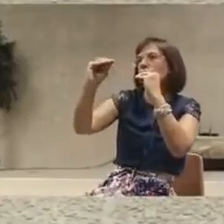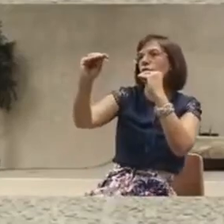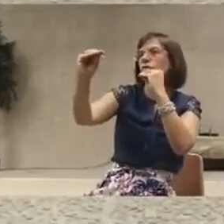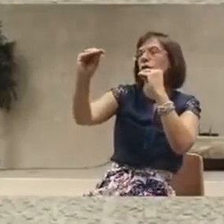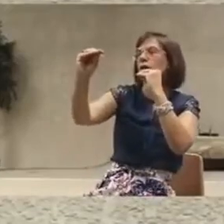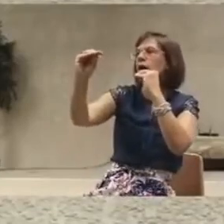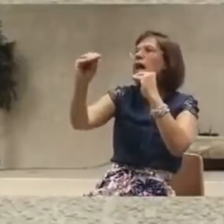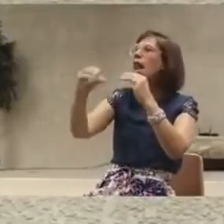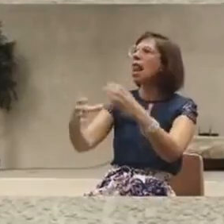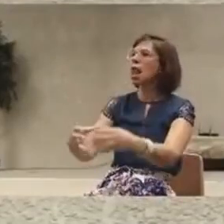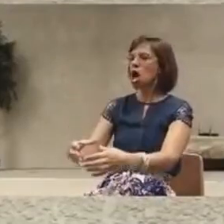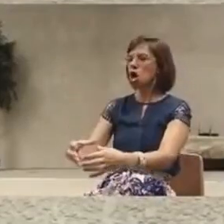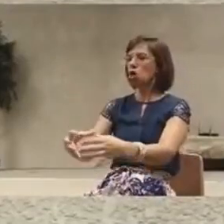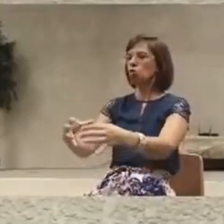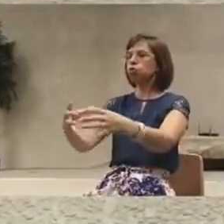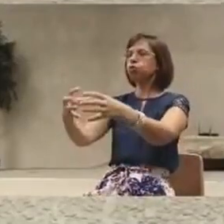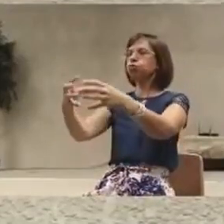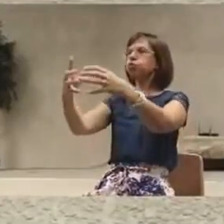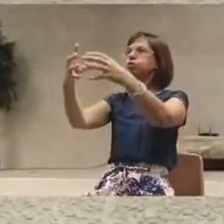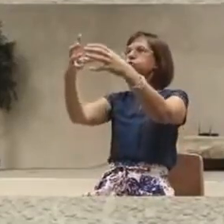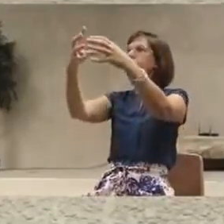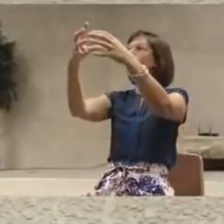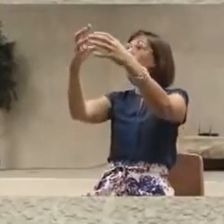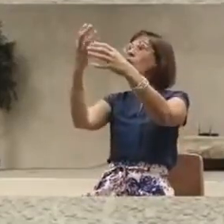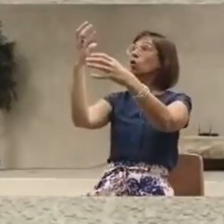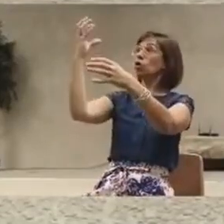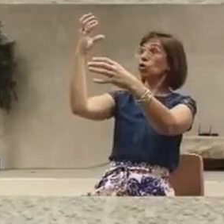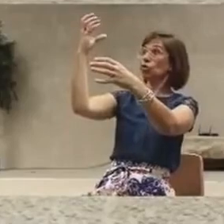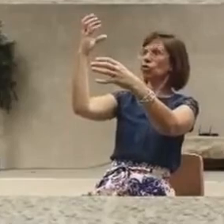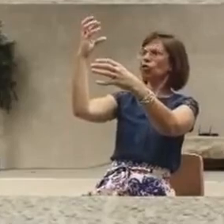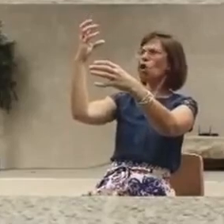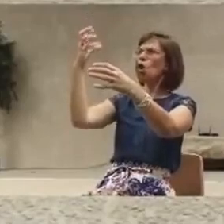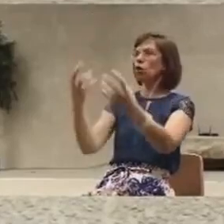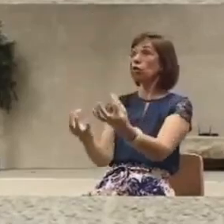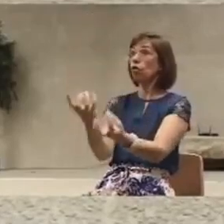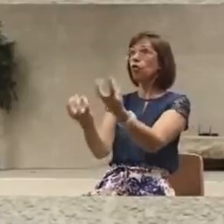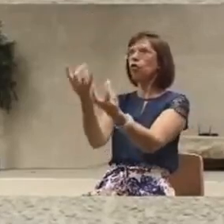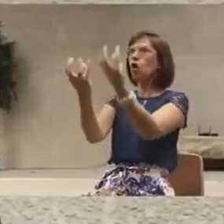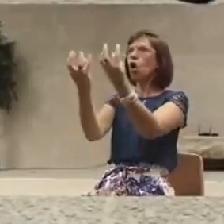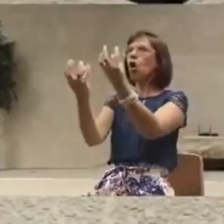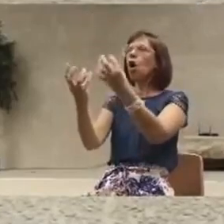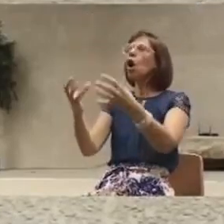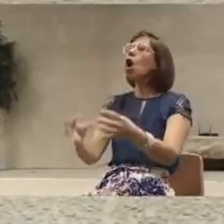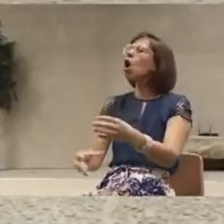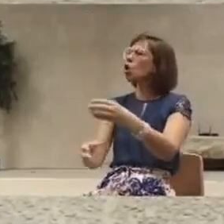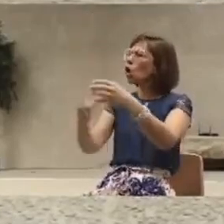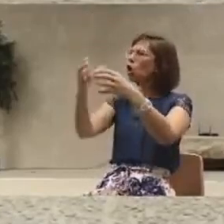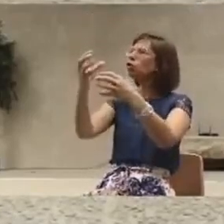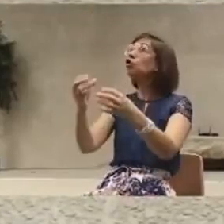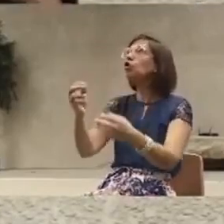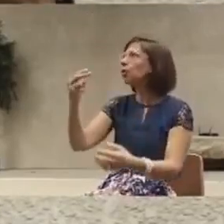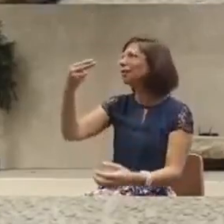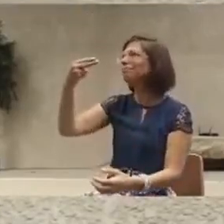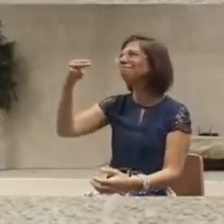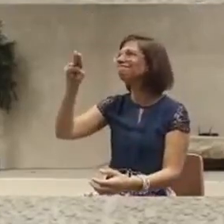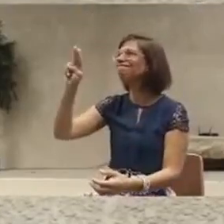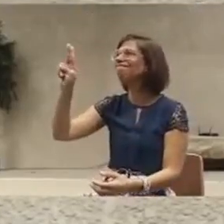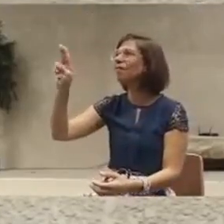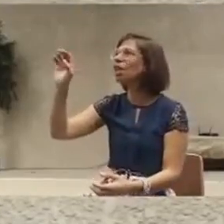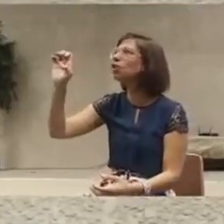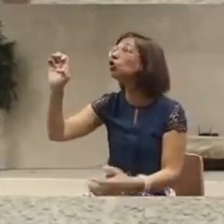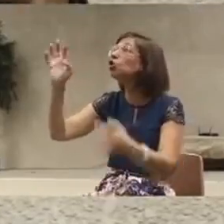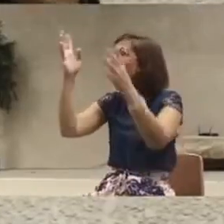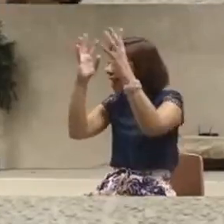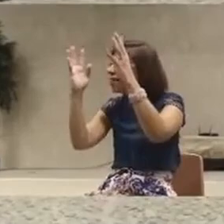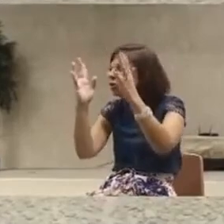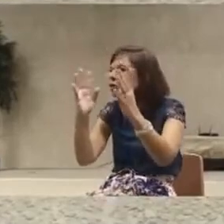de nuée. C'est Dieu lui-même qui nous compte. Ne dites pas arrière, Satan, oh pourquoi